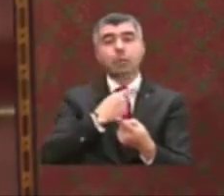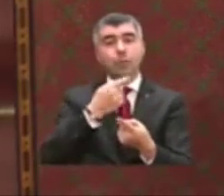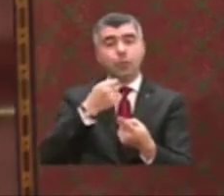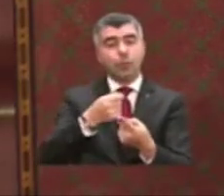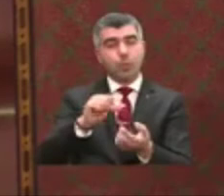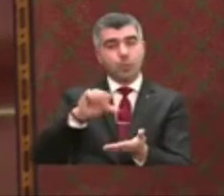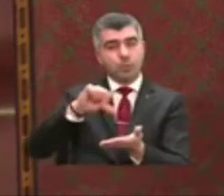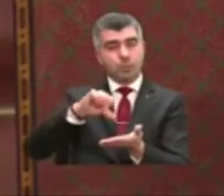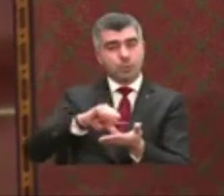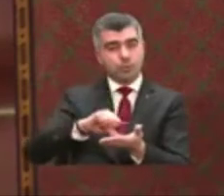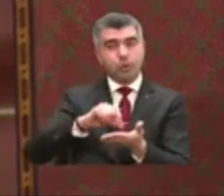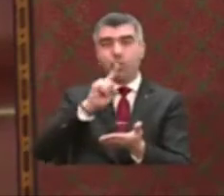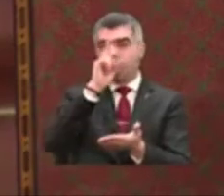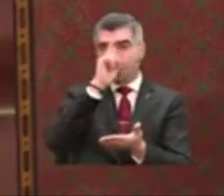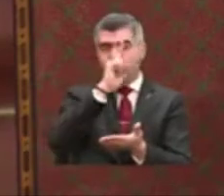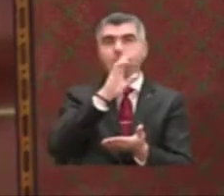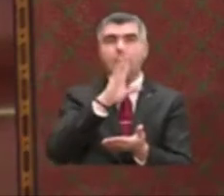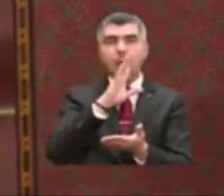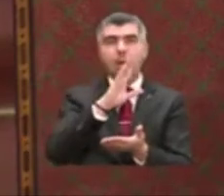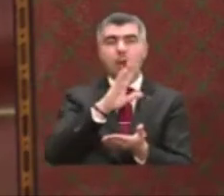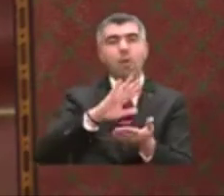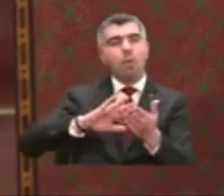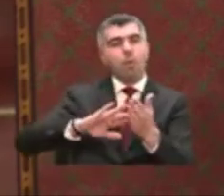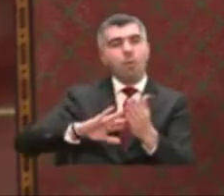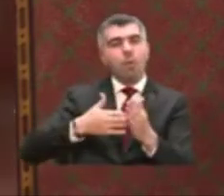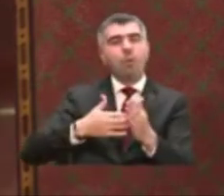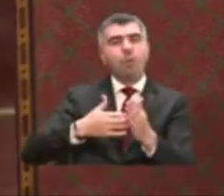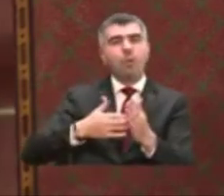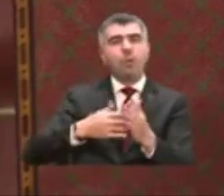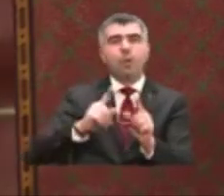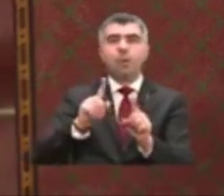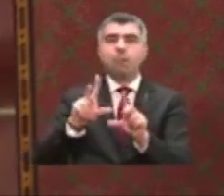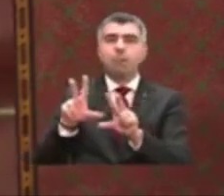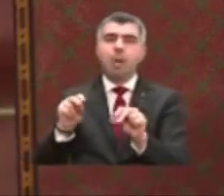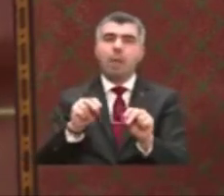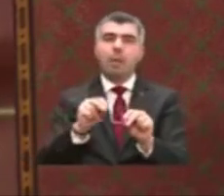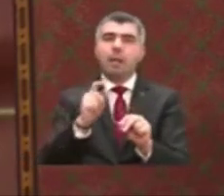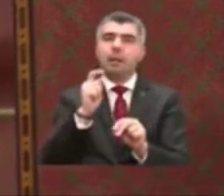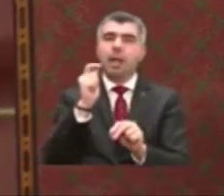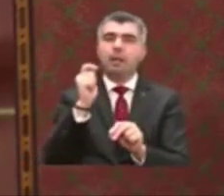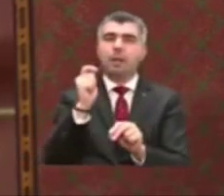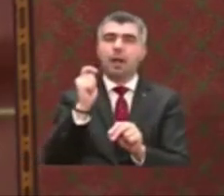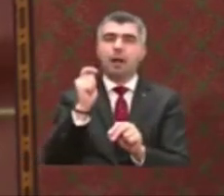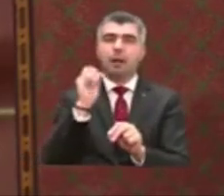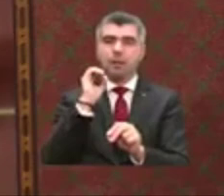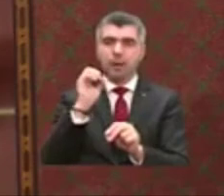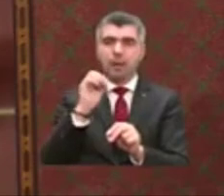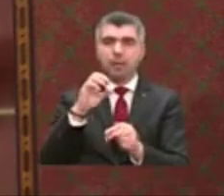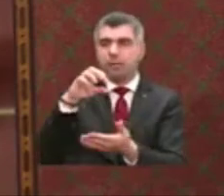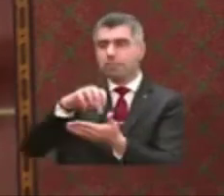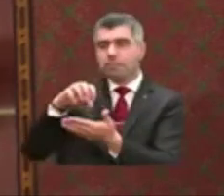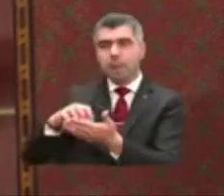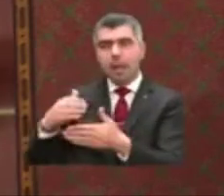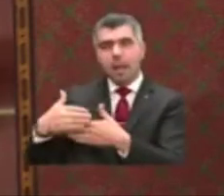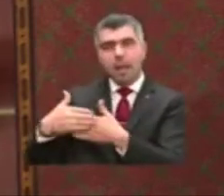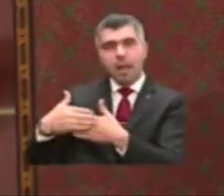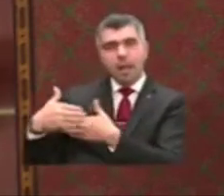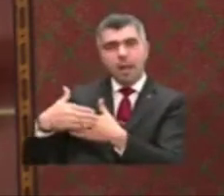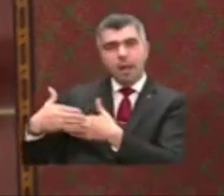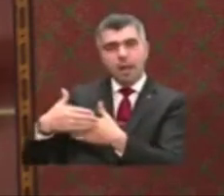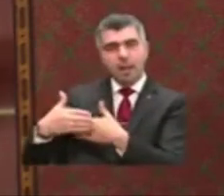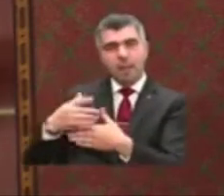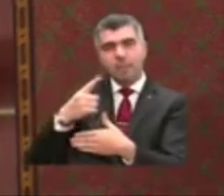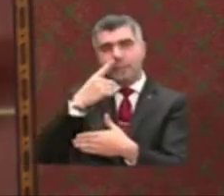اللي إن شاء الله غيكون هو المحرك بحال اللي كان طنجة المتوسط بالنسبة للأقاليم الشرقية، وغيعطي واحد